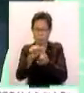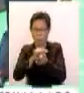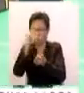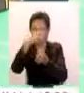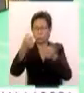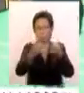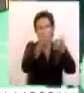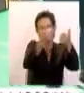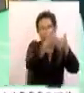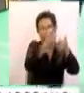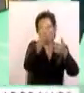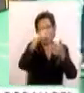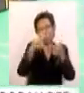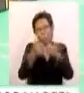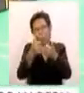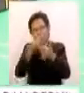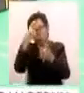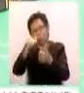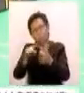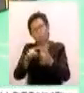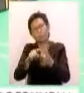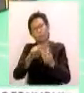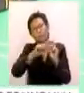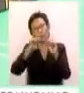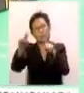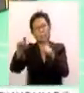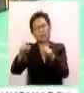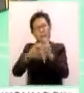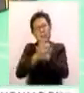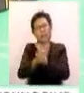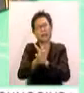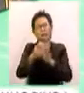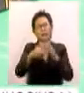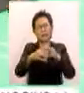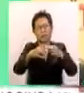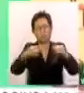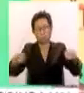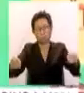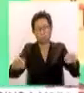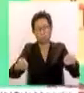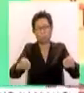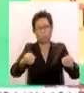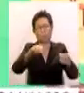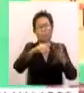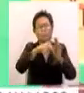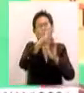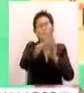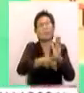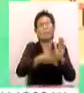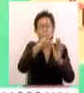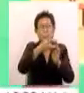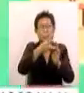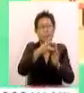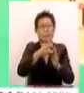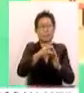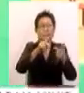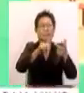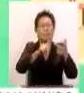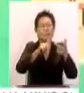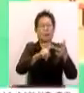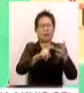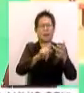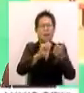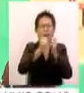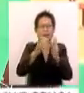untuk tournament lah, qualification untuk melayak ke Tokyo Paralympic tu. Pingat gangsa bagi kategori itu pula dimenangi